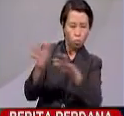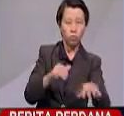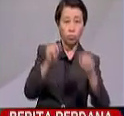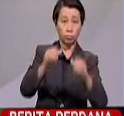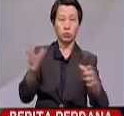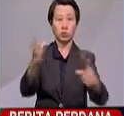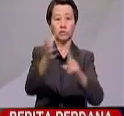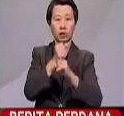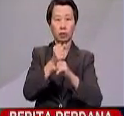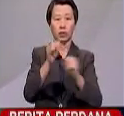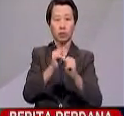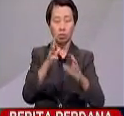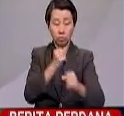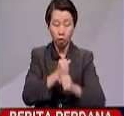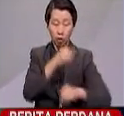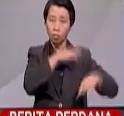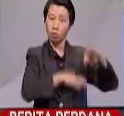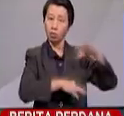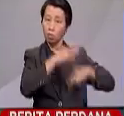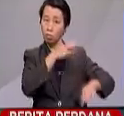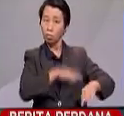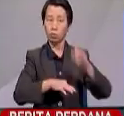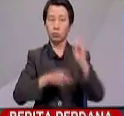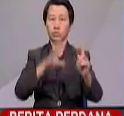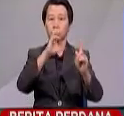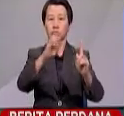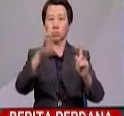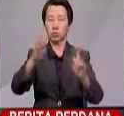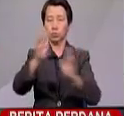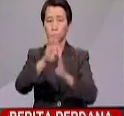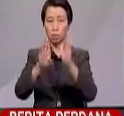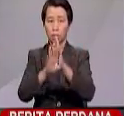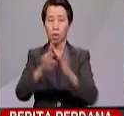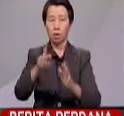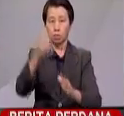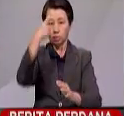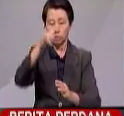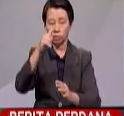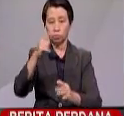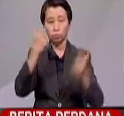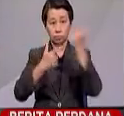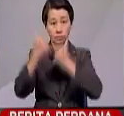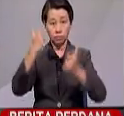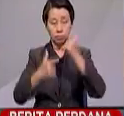dicapai sekaligus menjana pendapatan RM100 bilion kepada industri itu.